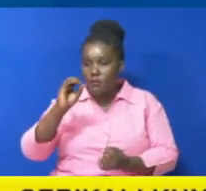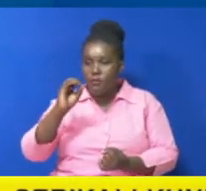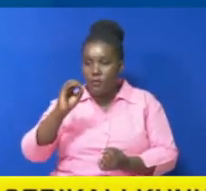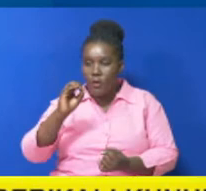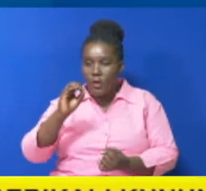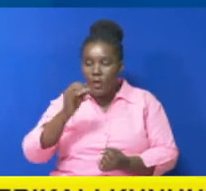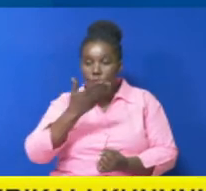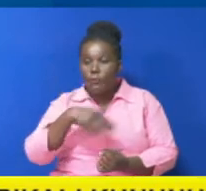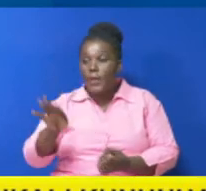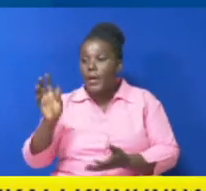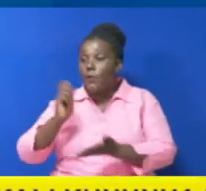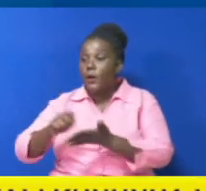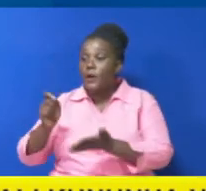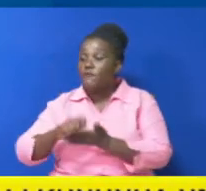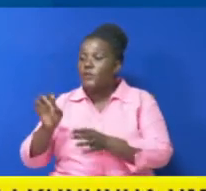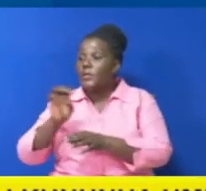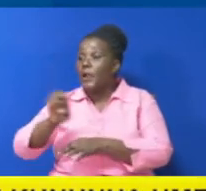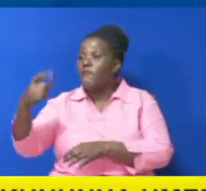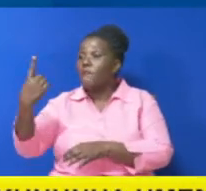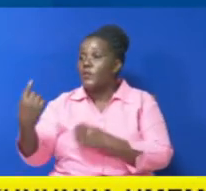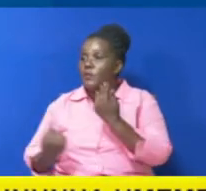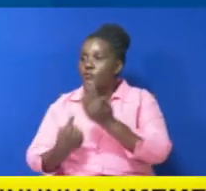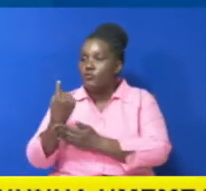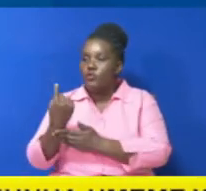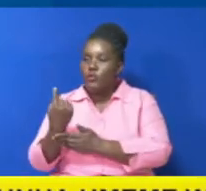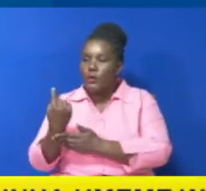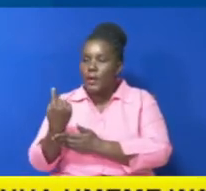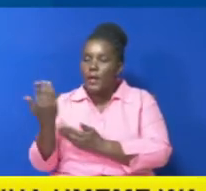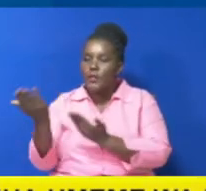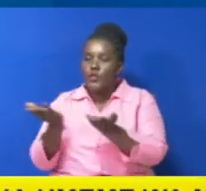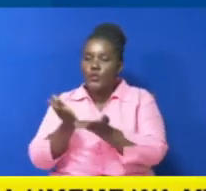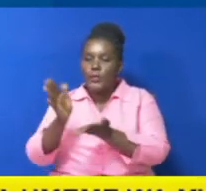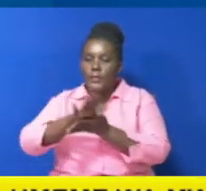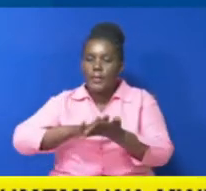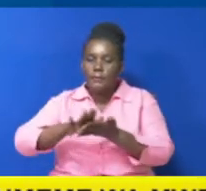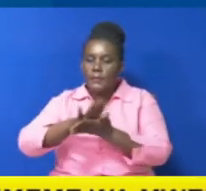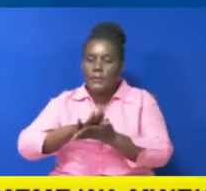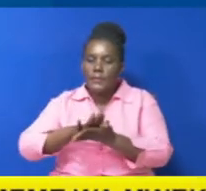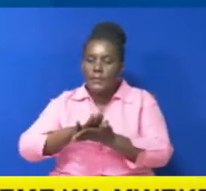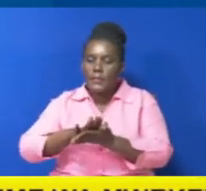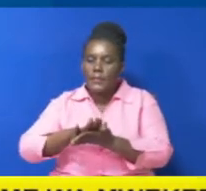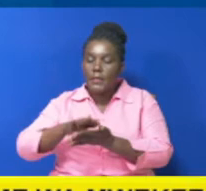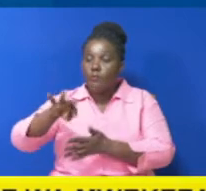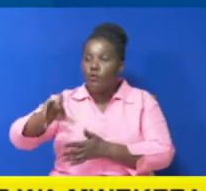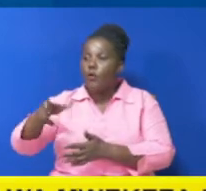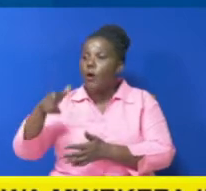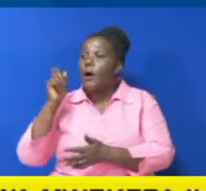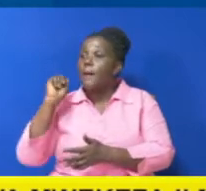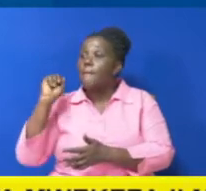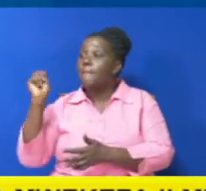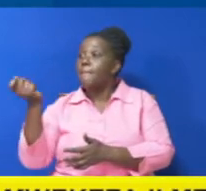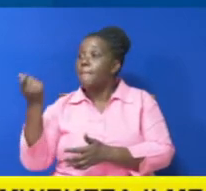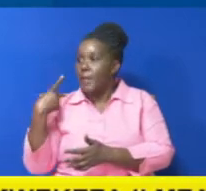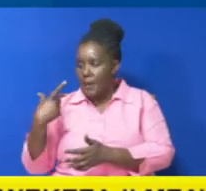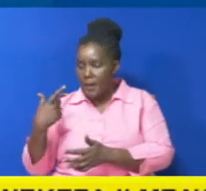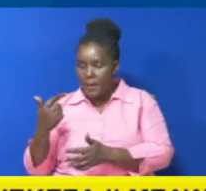zaidi ya wanafunzi 1,000 kutoka baadhi ya shule za msingi mkoani Mbeya kutembelea